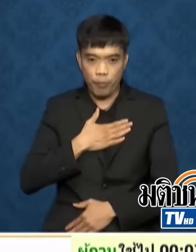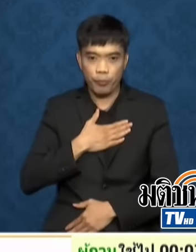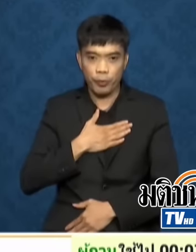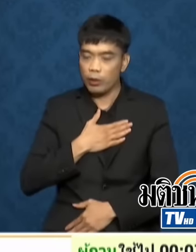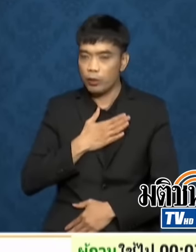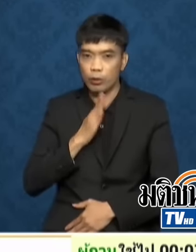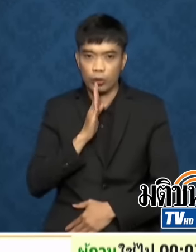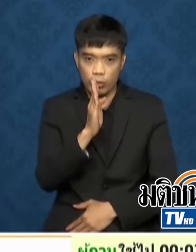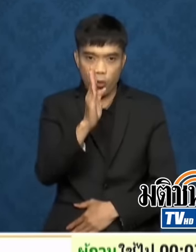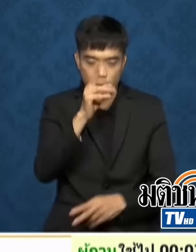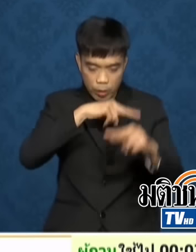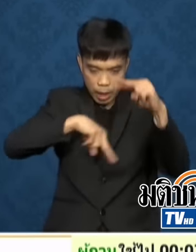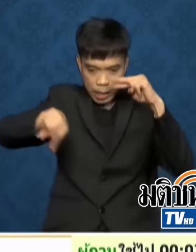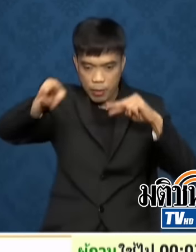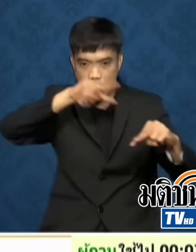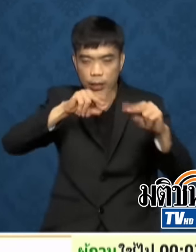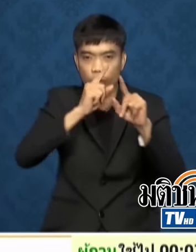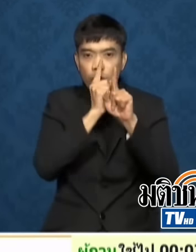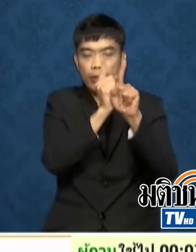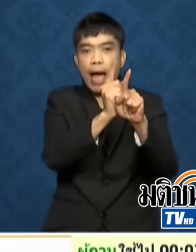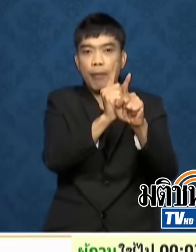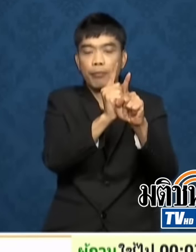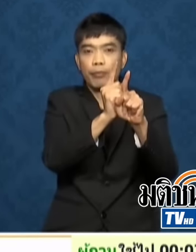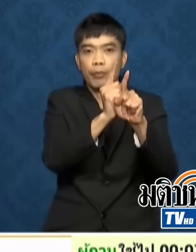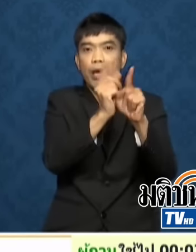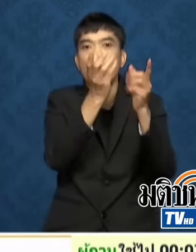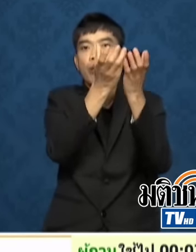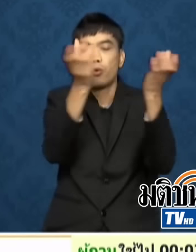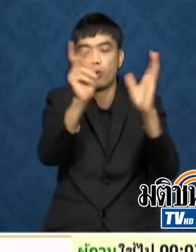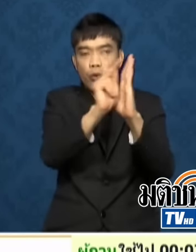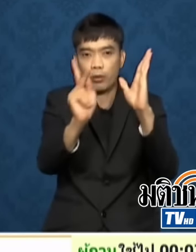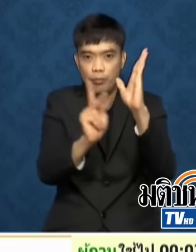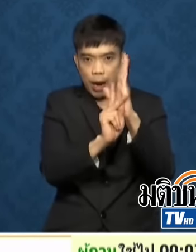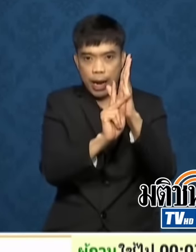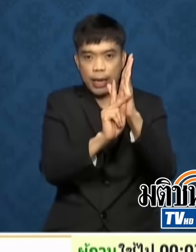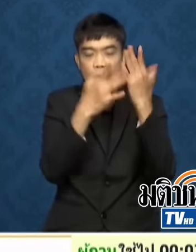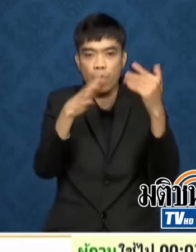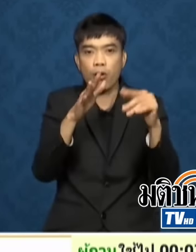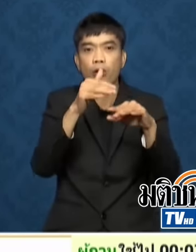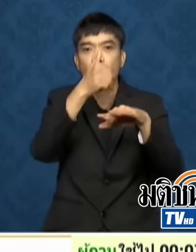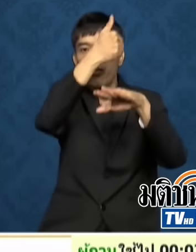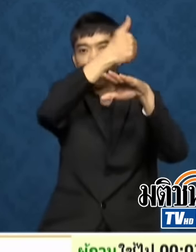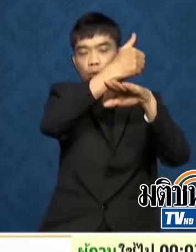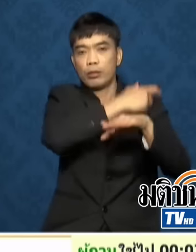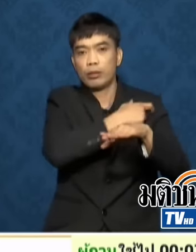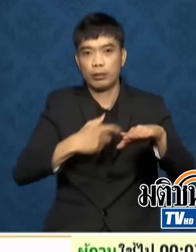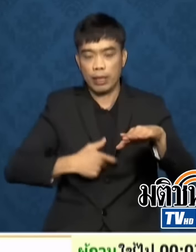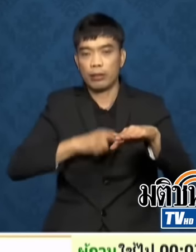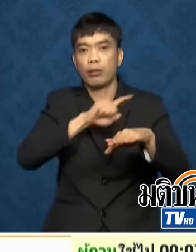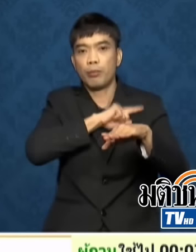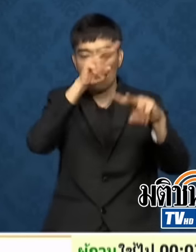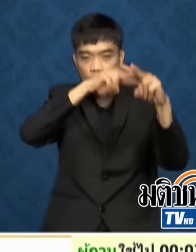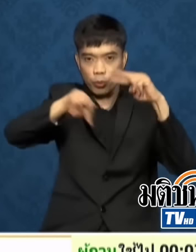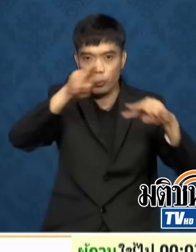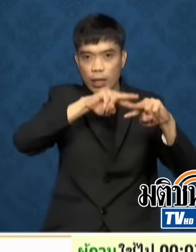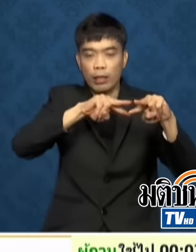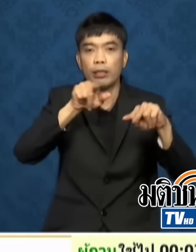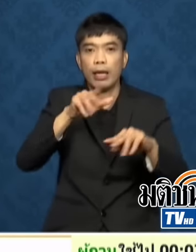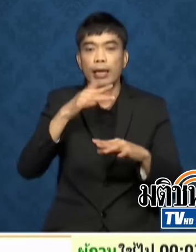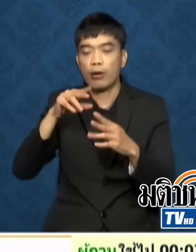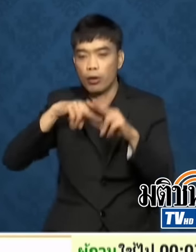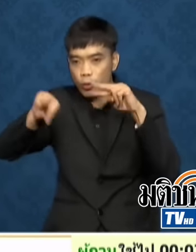องในระบอบประชาธิปไตยอันมีพระมหากษัตริย์ทรงเป็นประมุขแล้วในการบริหารราชการ